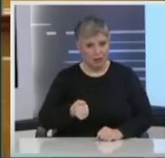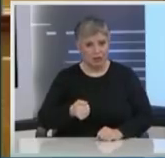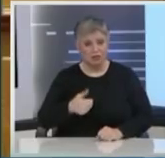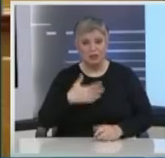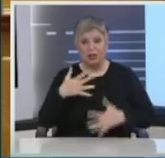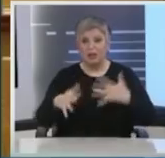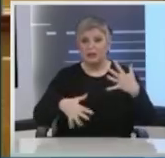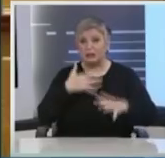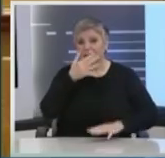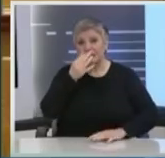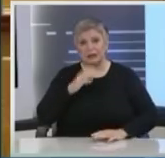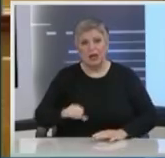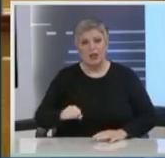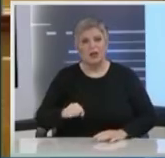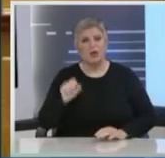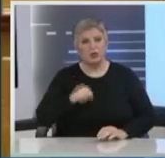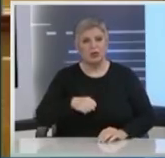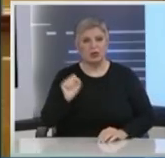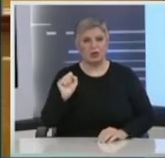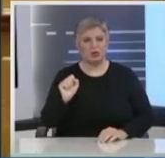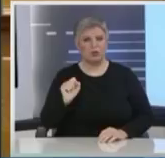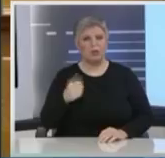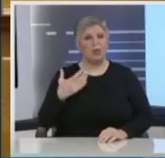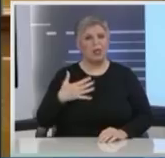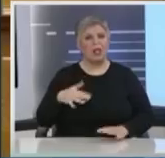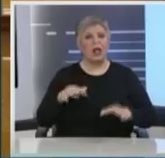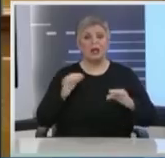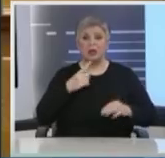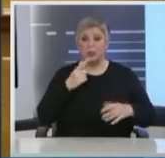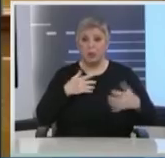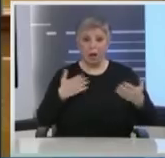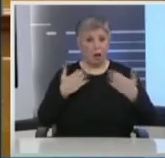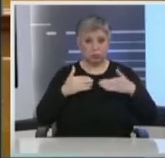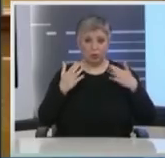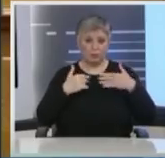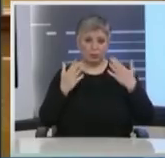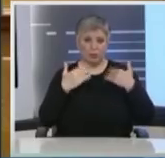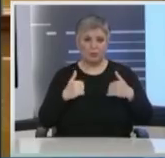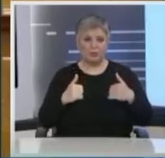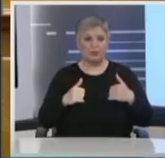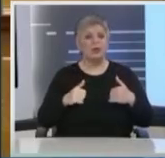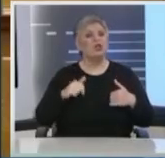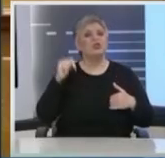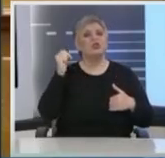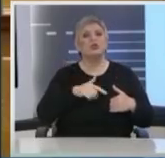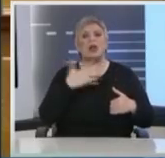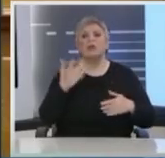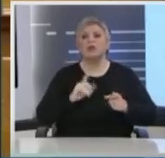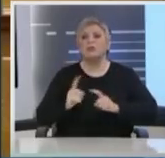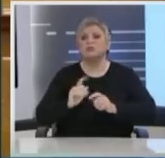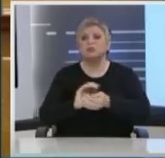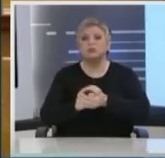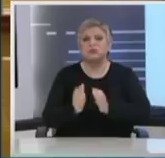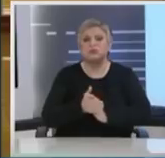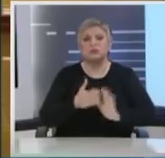Κατά την αρχή της συζητήσεως ακούστηκαν φωνές ότι δεν υπάρχει σκάνδαλο Νοβάρτης. Και ότι πρόκειται για μια ολόκληρη σκευωρία η οποία